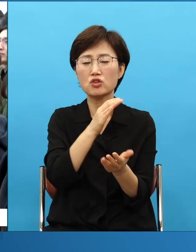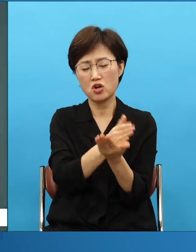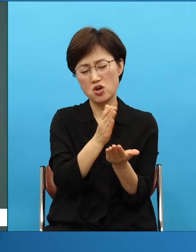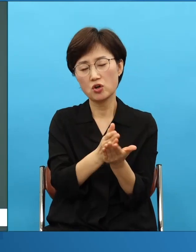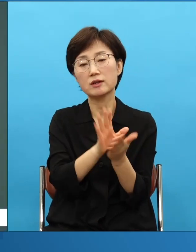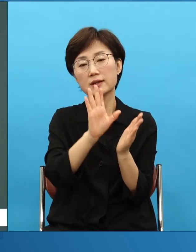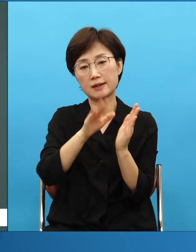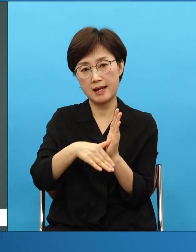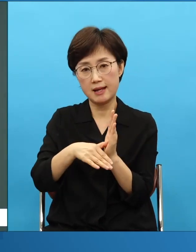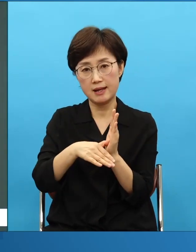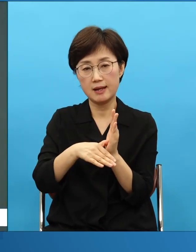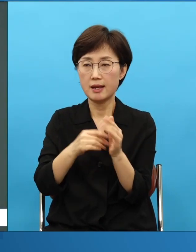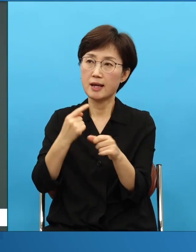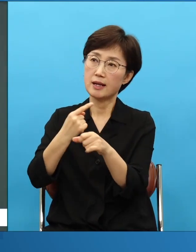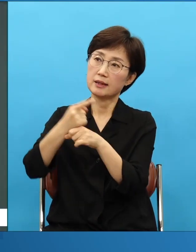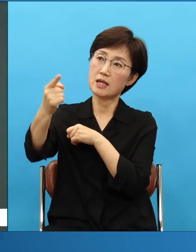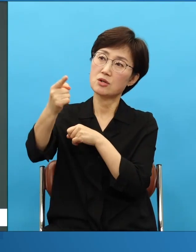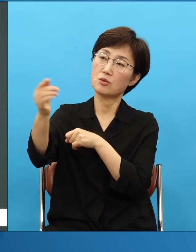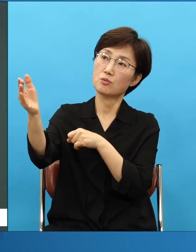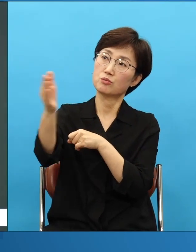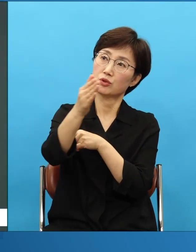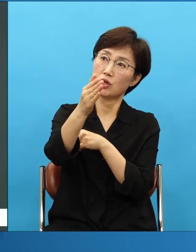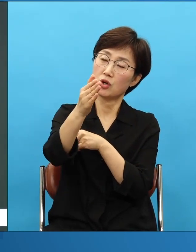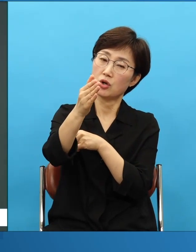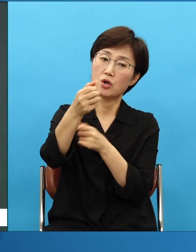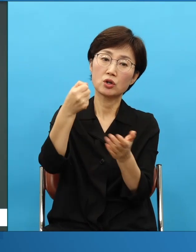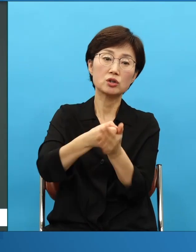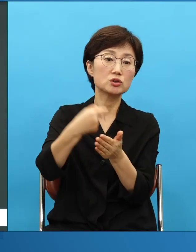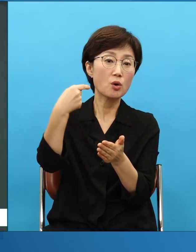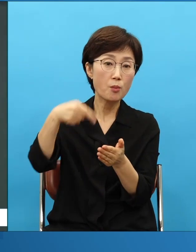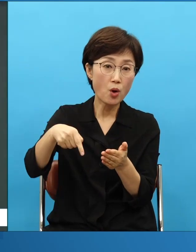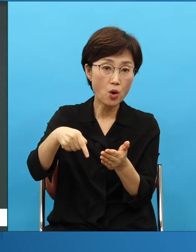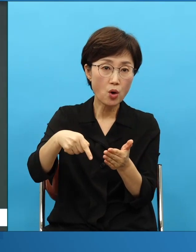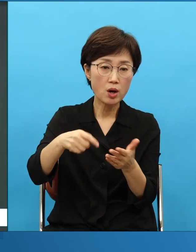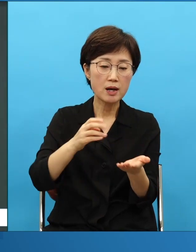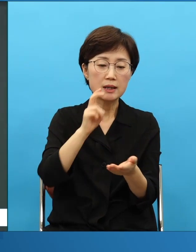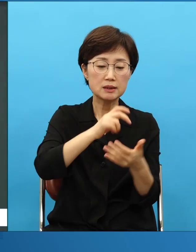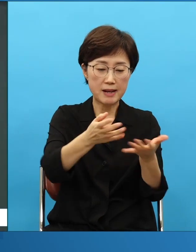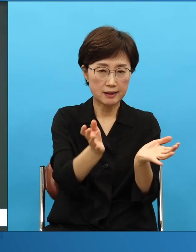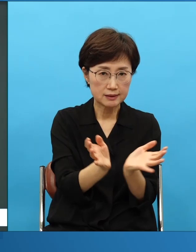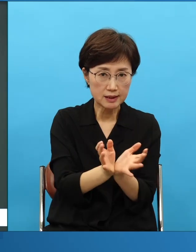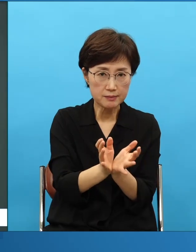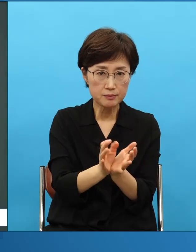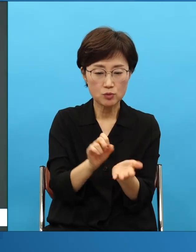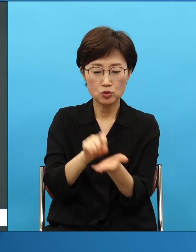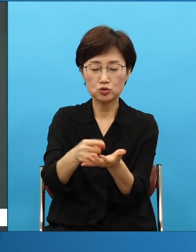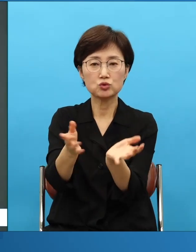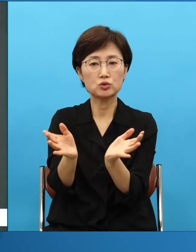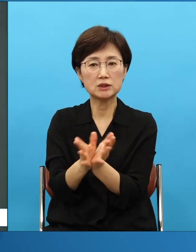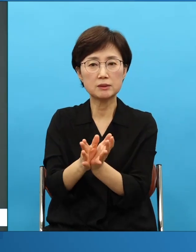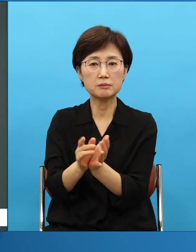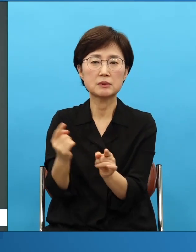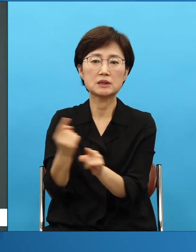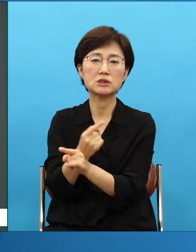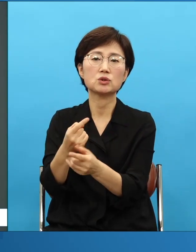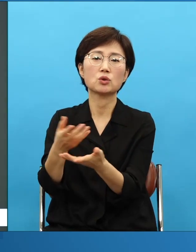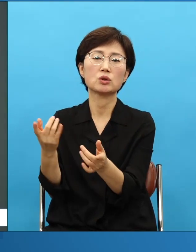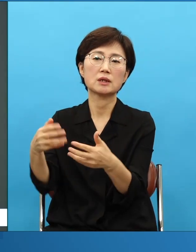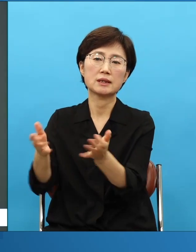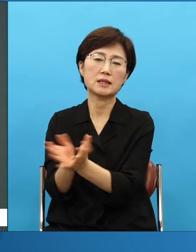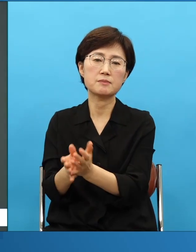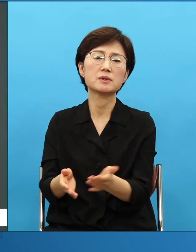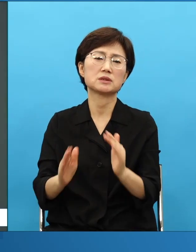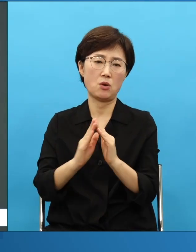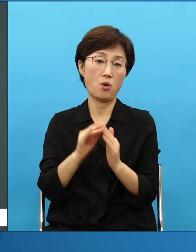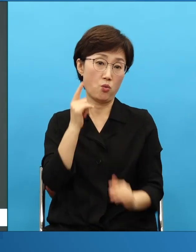통해 2024년부터 음악팀과 축구팀, 치료팀을 구성해 5천 종족을 향한 전도운동을 구체적으로